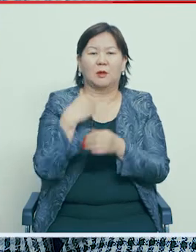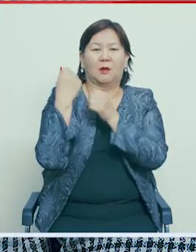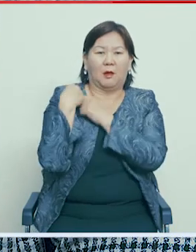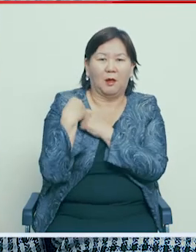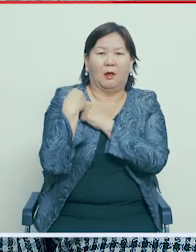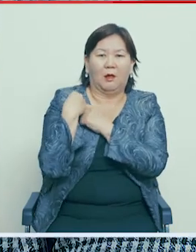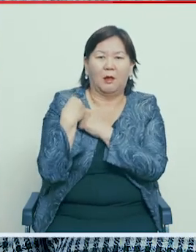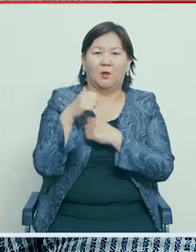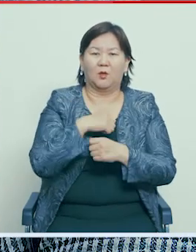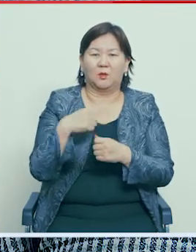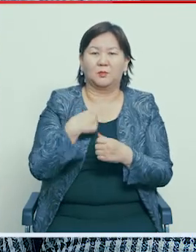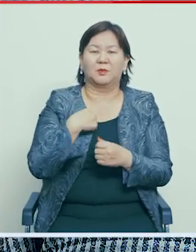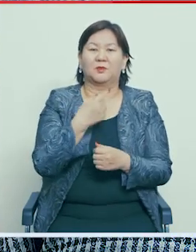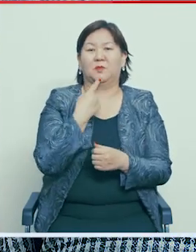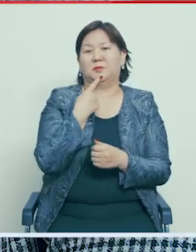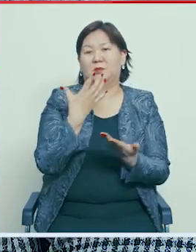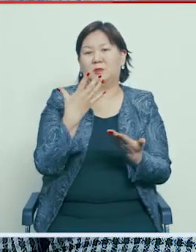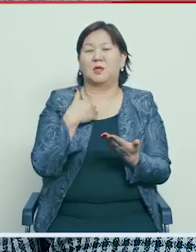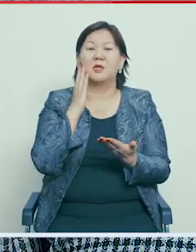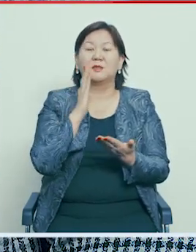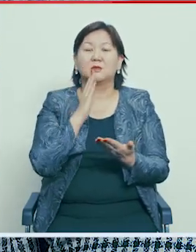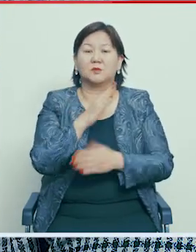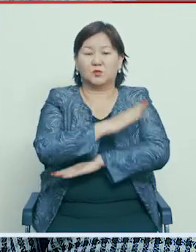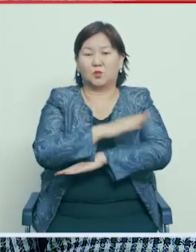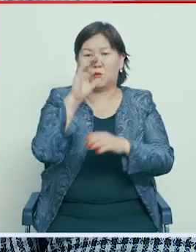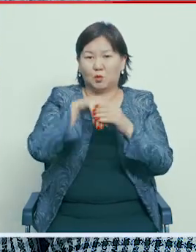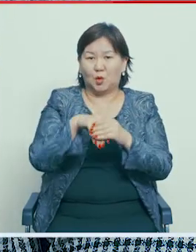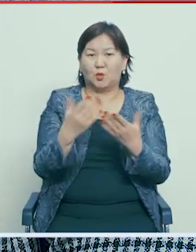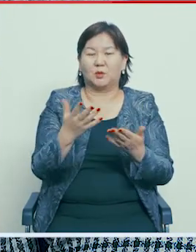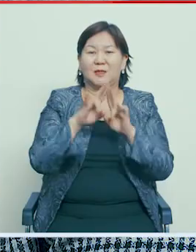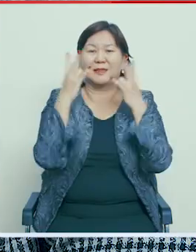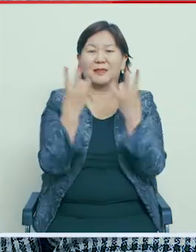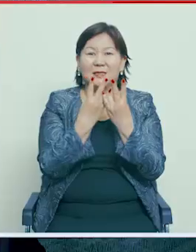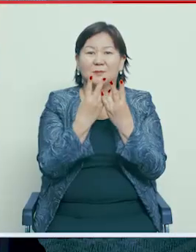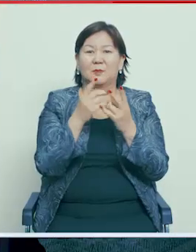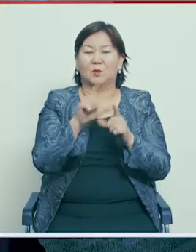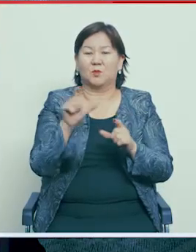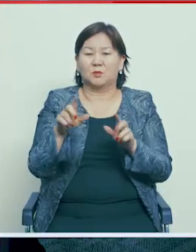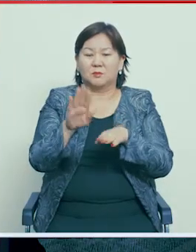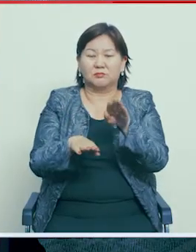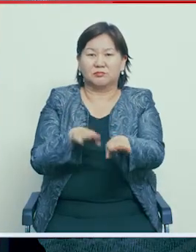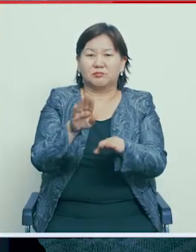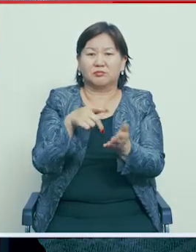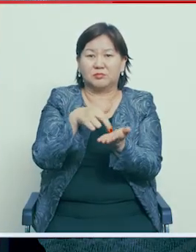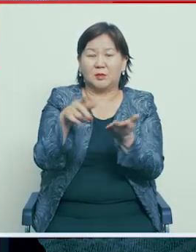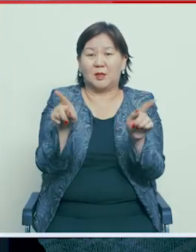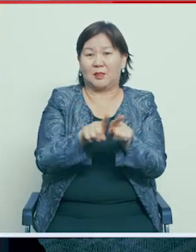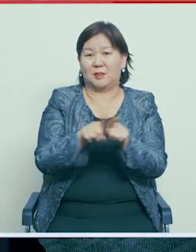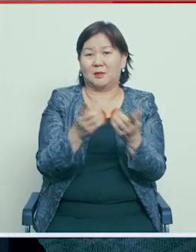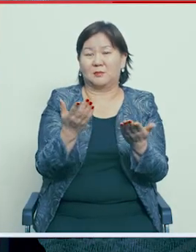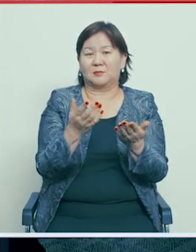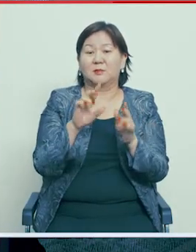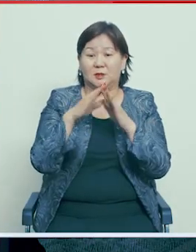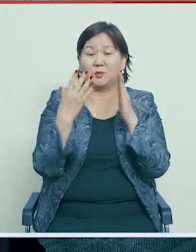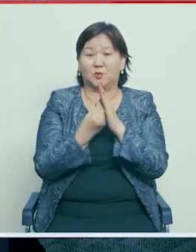өнөрөөд хүртэл одоо миний хувьд ч гэсэн би одоо хүүхдээ сургуульд оруулж одоо нийгэмд хүмүүсийн хөл зэрэгцүүлж атлахад нийгэмшүүлэхийн тулд одоо гэр